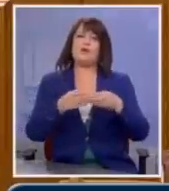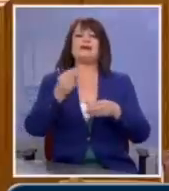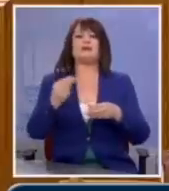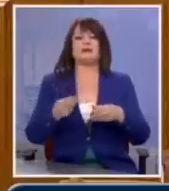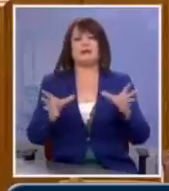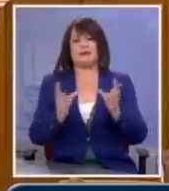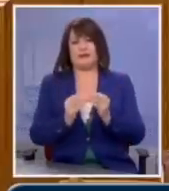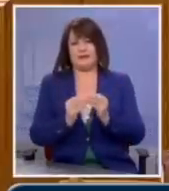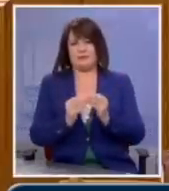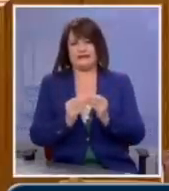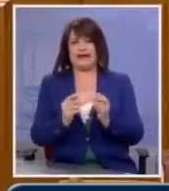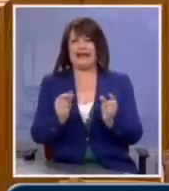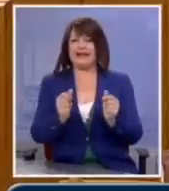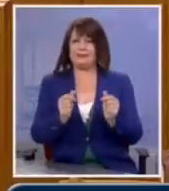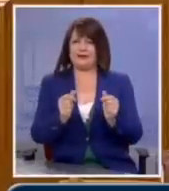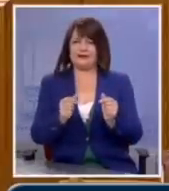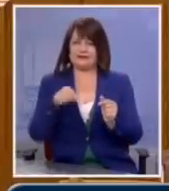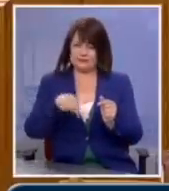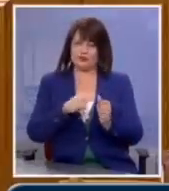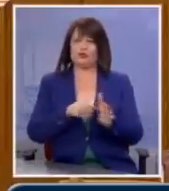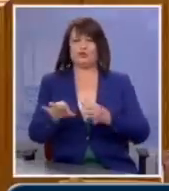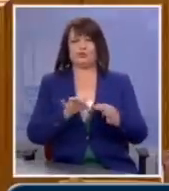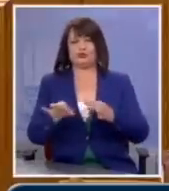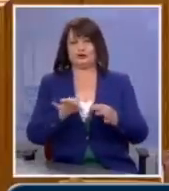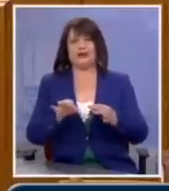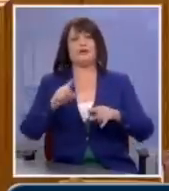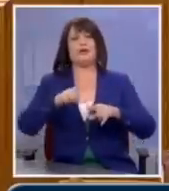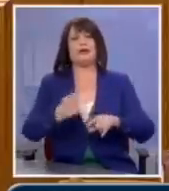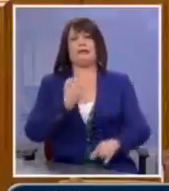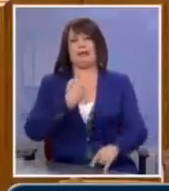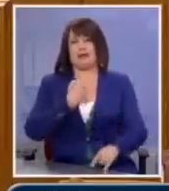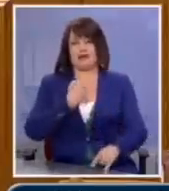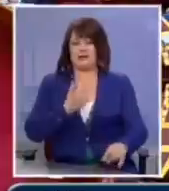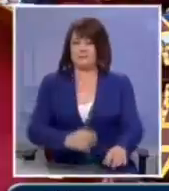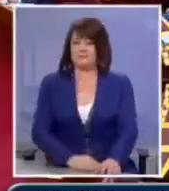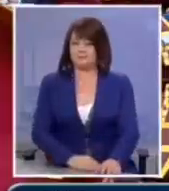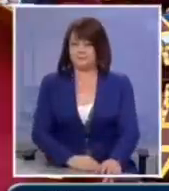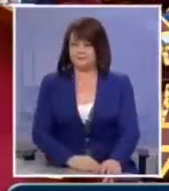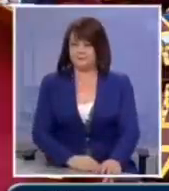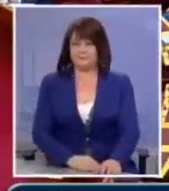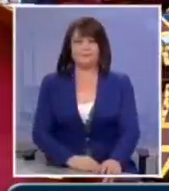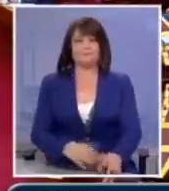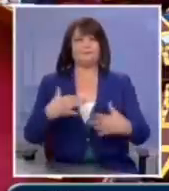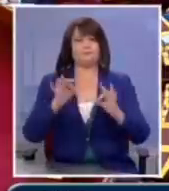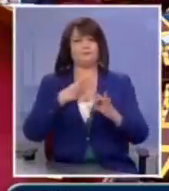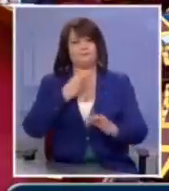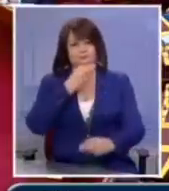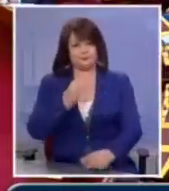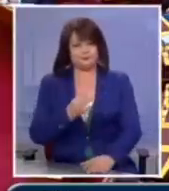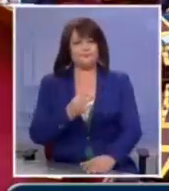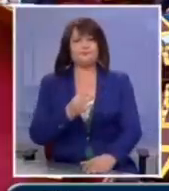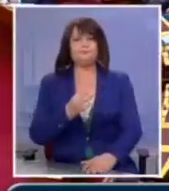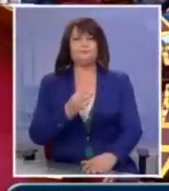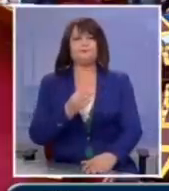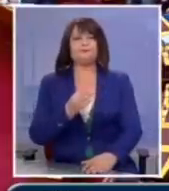ζητήματα που ρυθμίζονται από το νομοσχέδιο για την ηθαγένεια. Θέλω ξεκινώντας να πω ότι